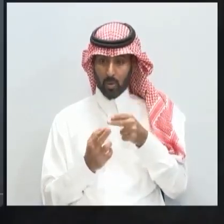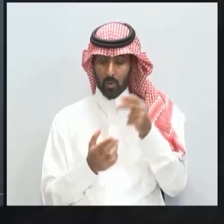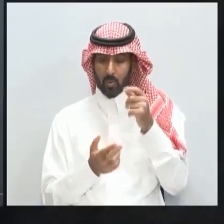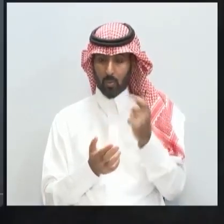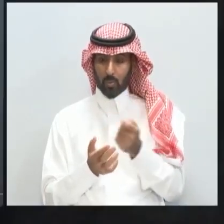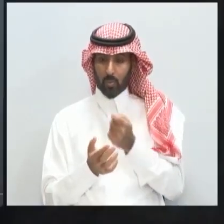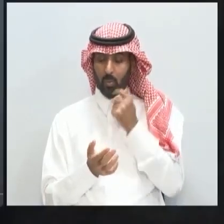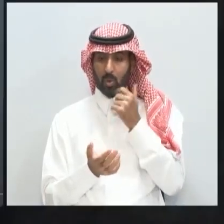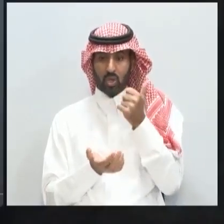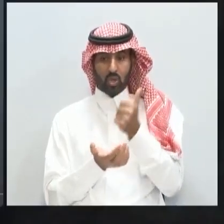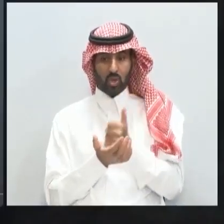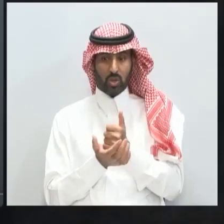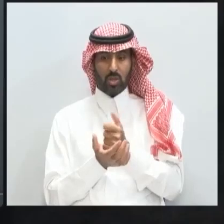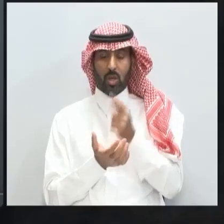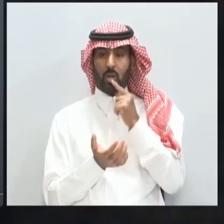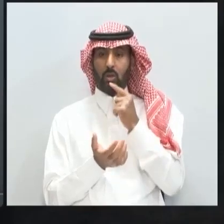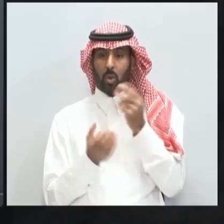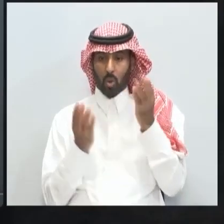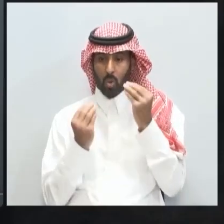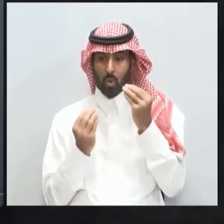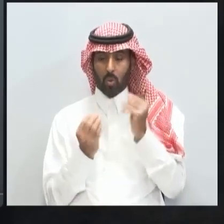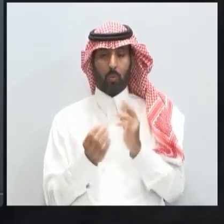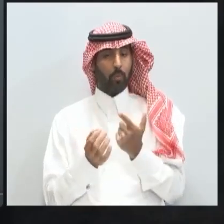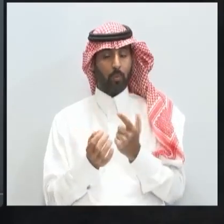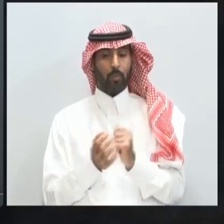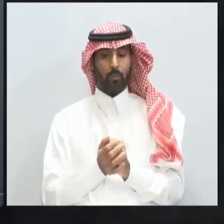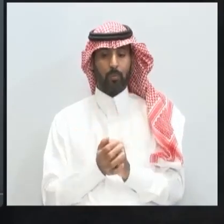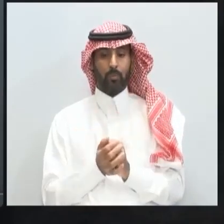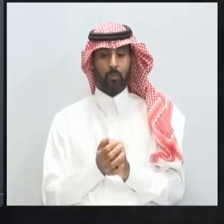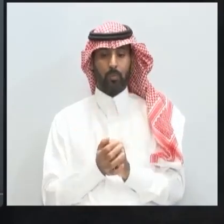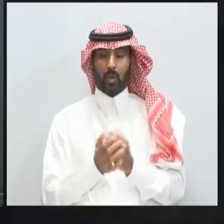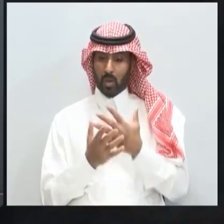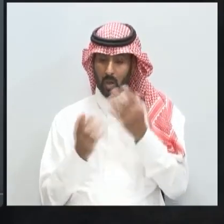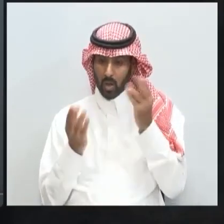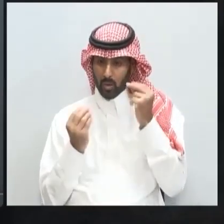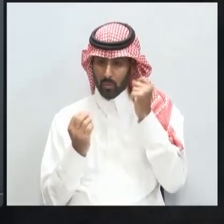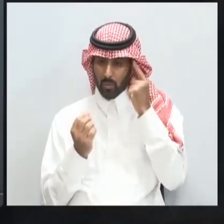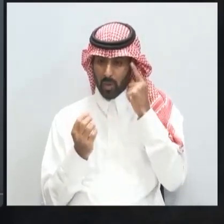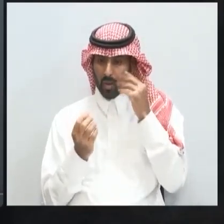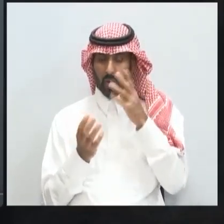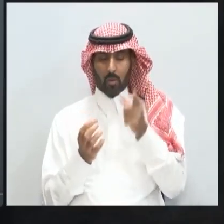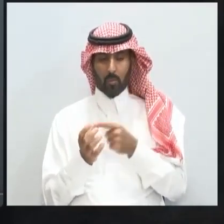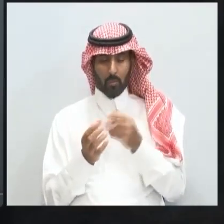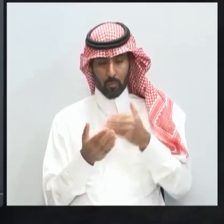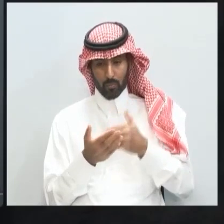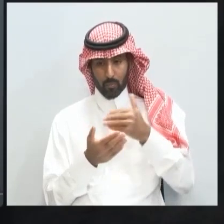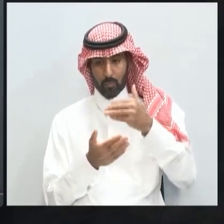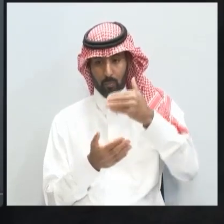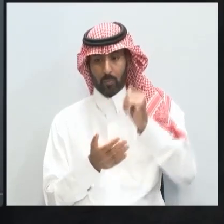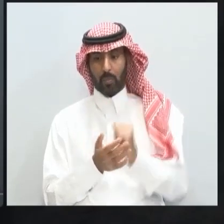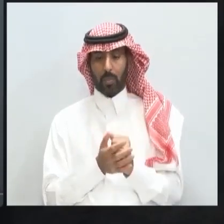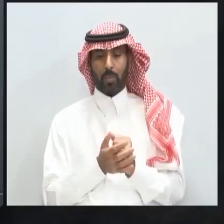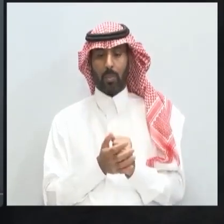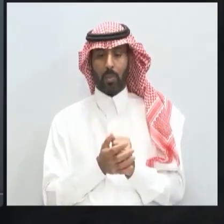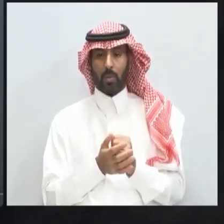علم القران الكريم وياتي معنا ان علم القران الكريم هذا العلم علوم القران مر بمراحل